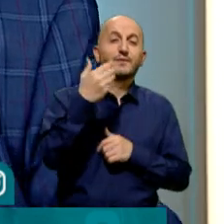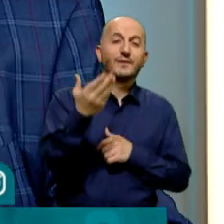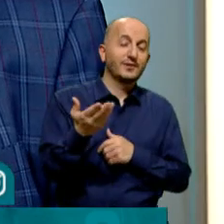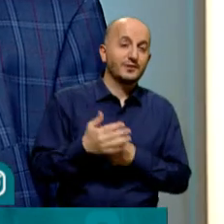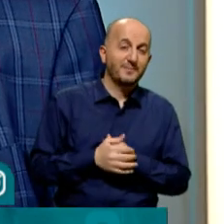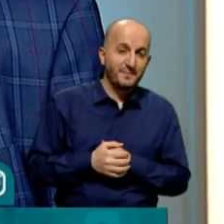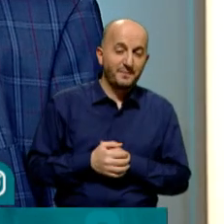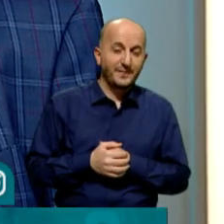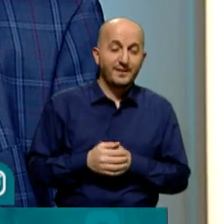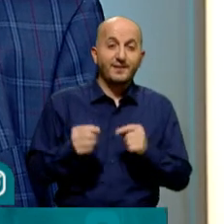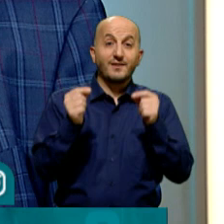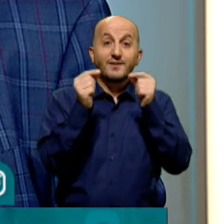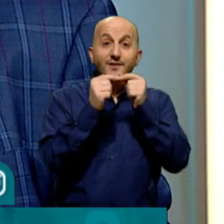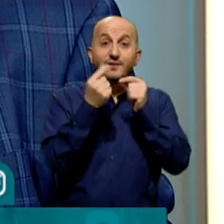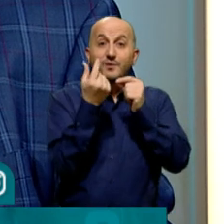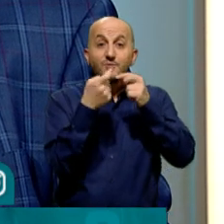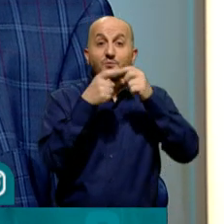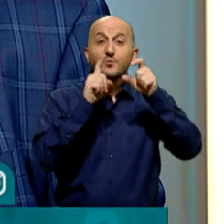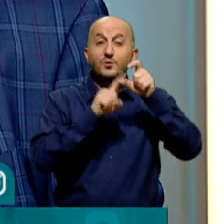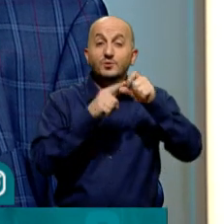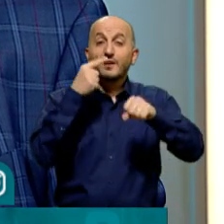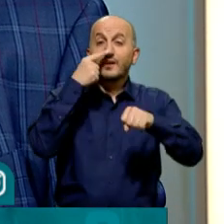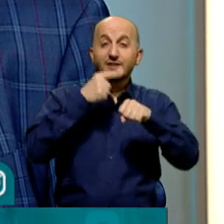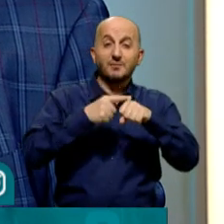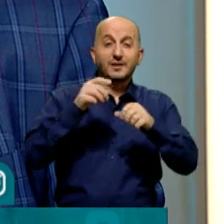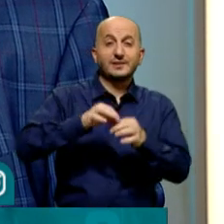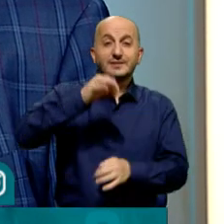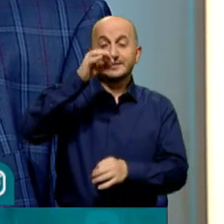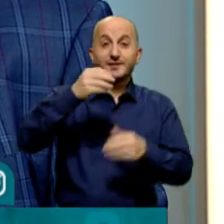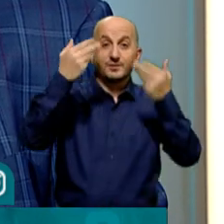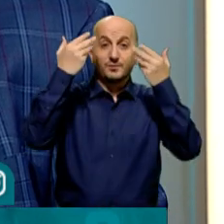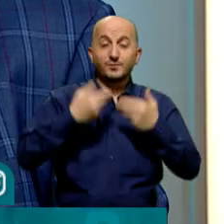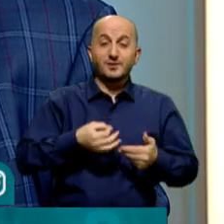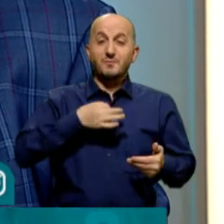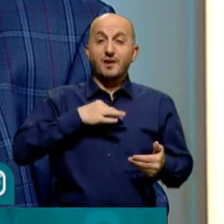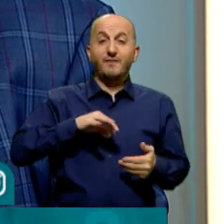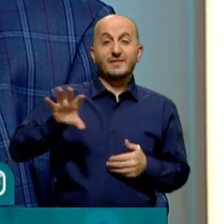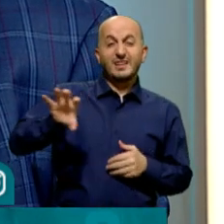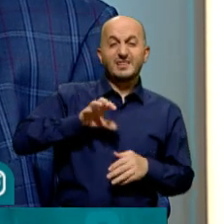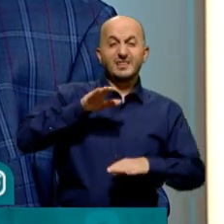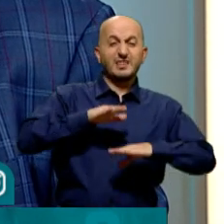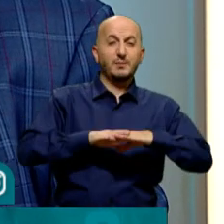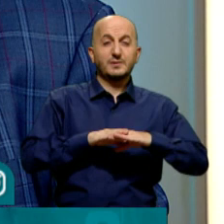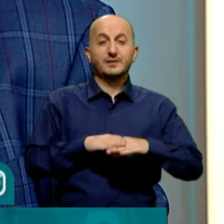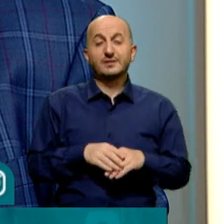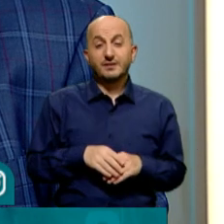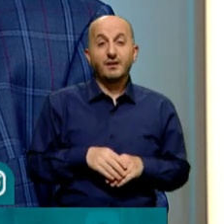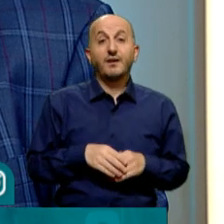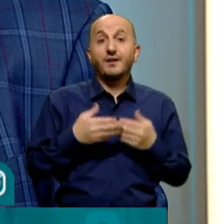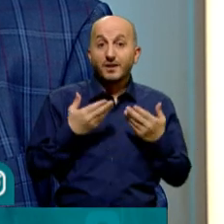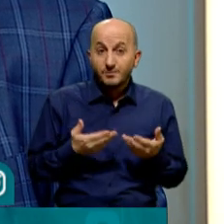Çünkü burçlara inanmak ve onların insan üzerinde manevi tesir yaptığına tasdik